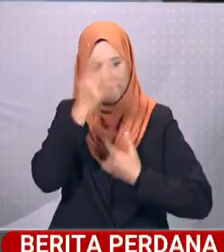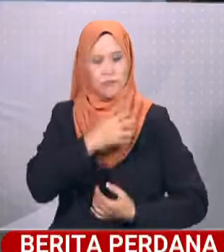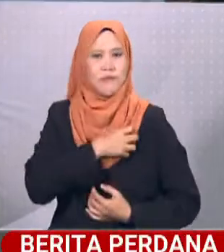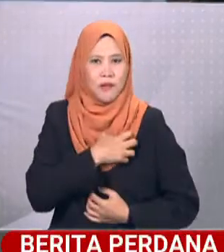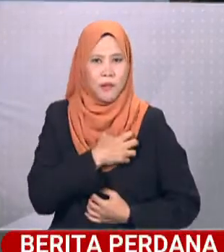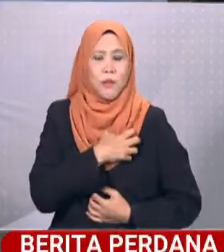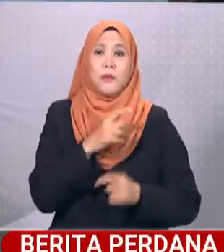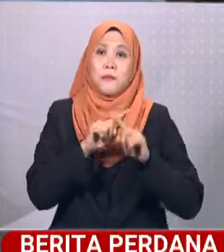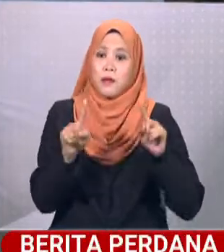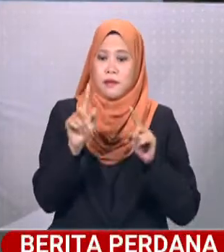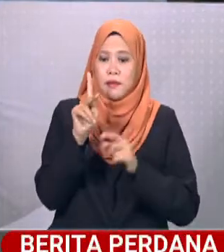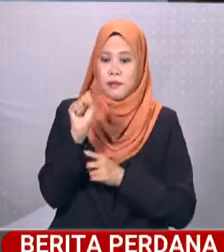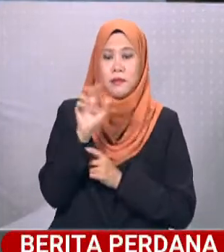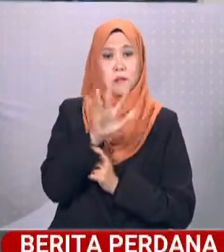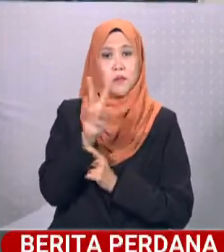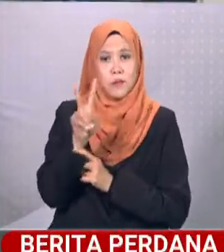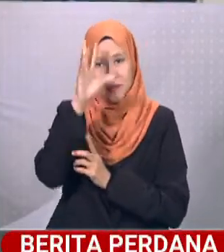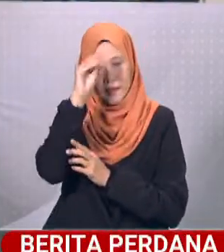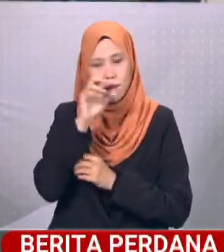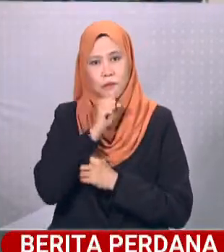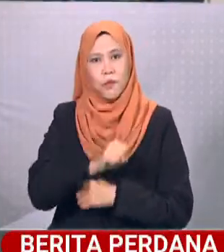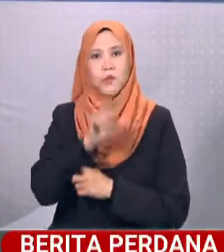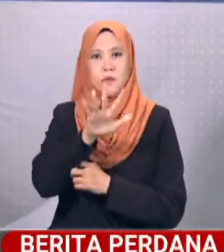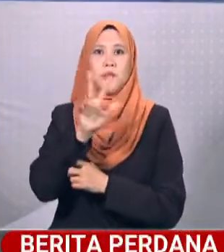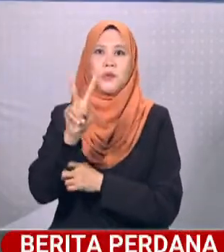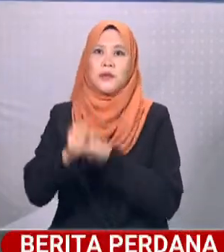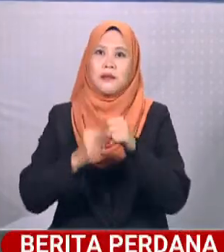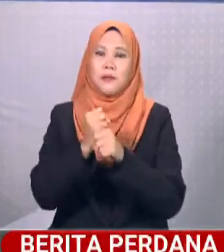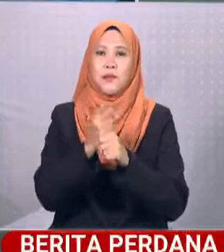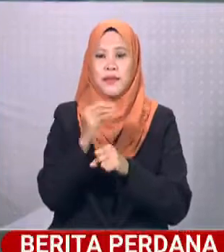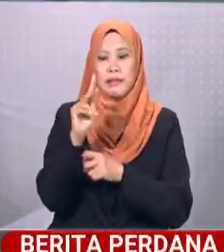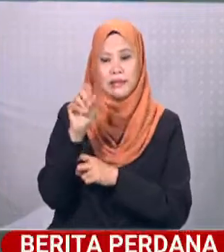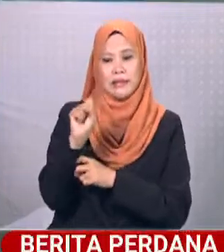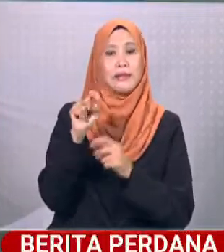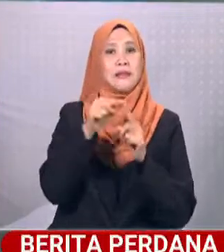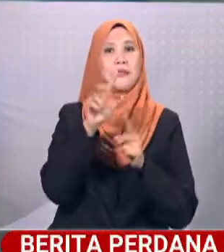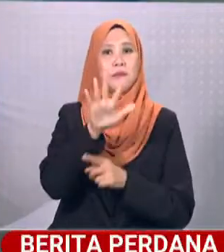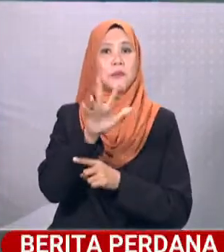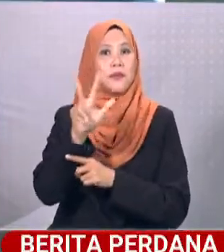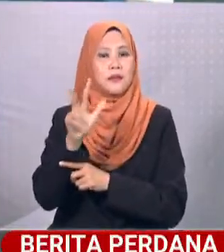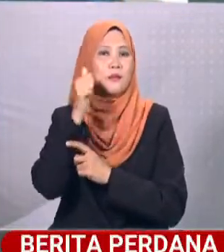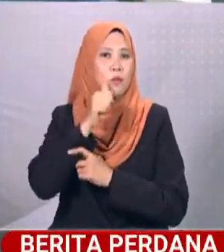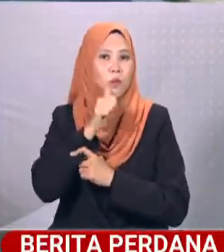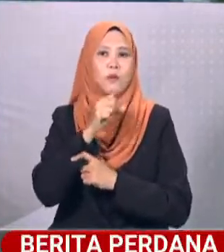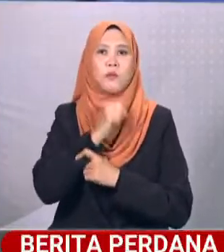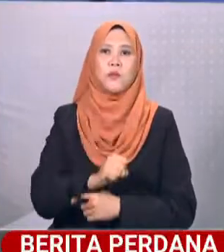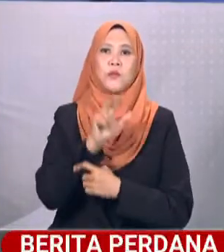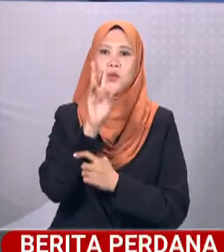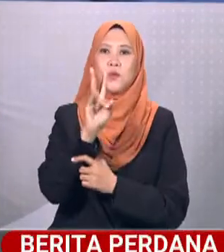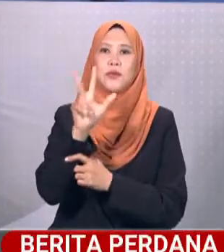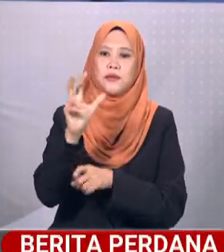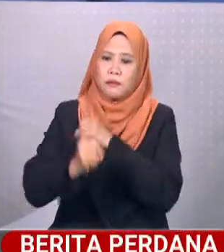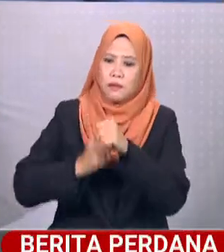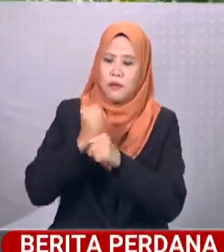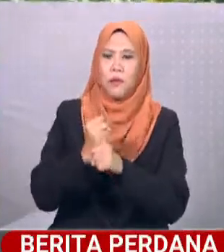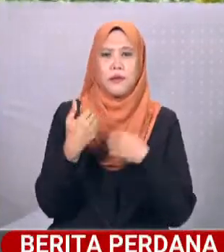jantung. Kes ke-52 lelaki berusia 52 tahun. Manakala kes ke-53 wanita berumur 73 tahun